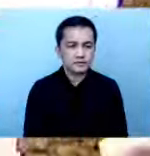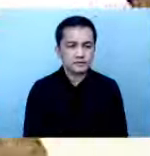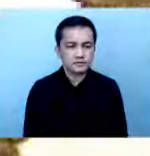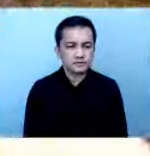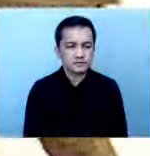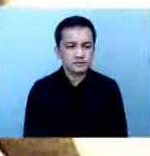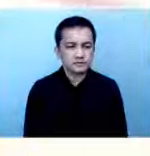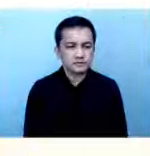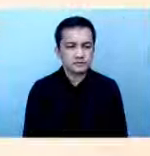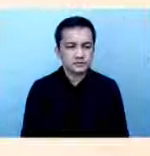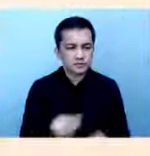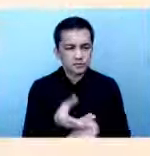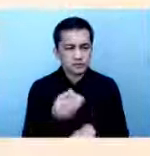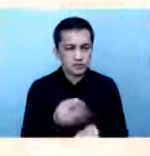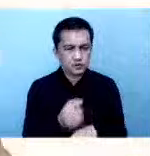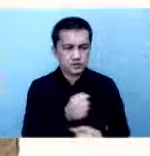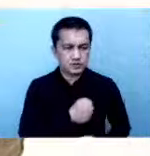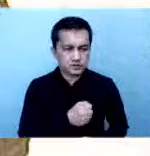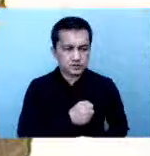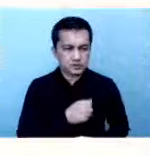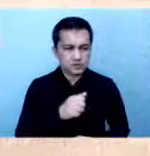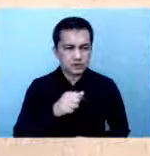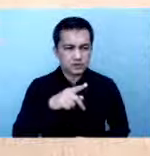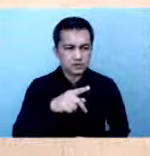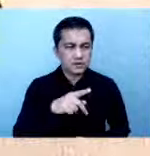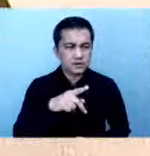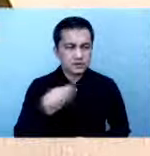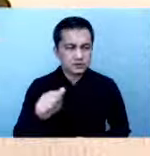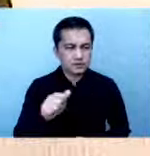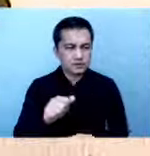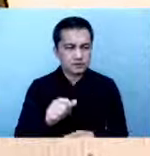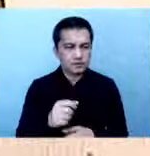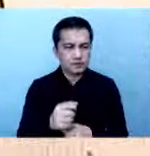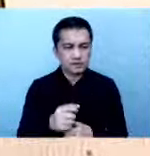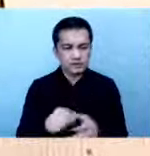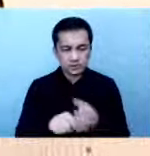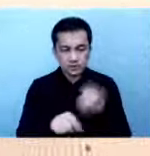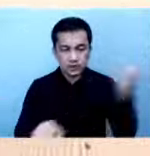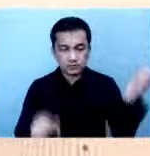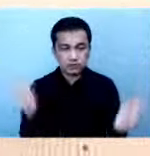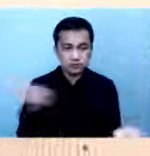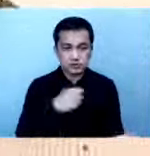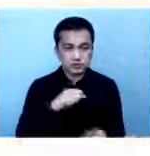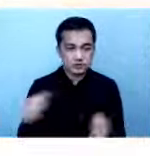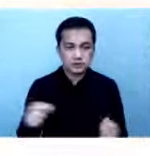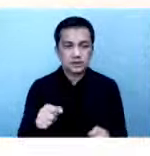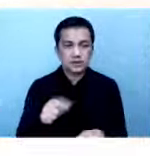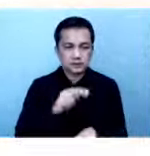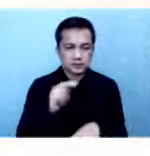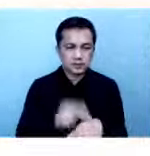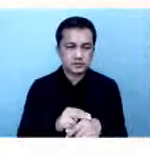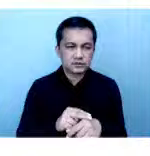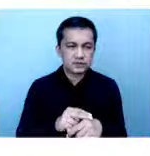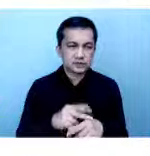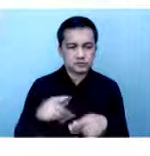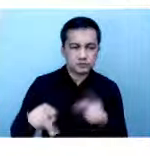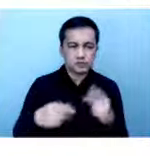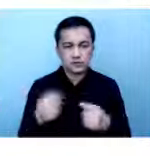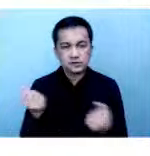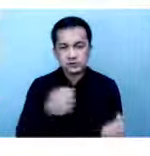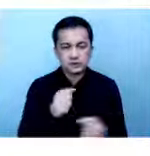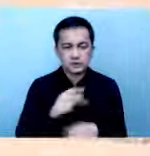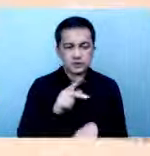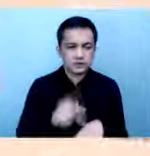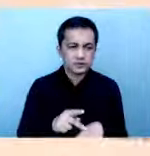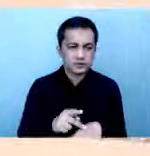Nagpakitang gilas din ng mga sundalo ng Army sa paggamit ng arnis na siyang pambansang martial arts ng Pilipinas. Napahanga si AFP Chief of Staff